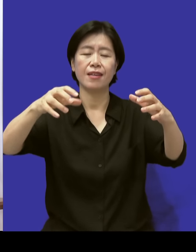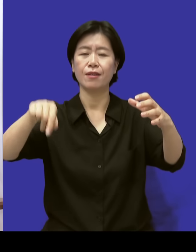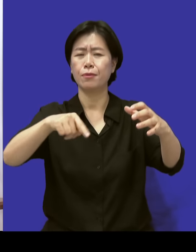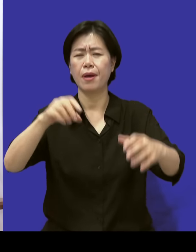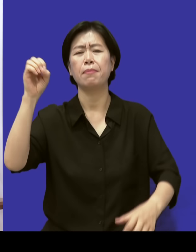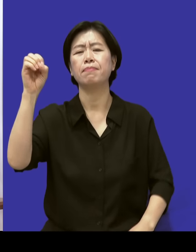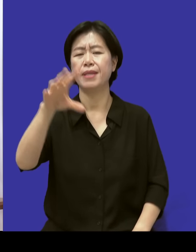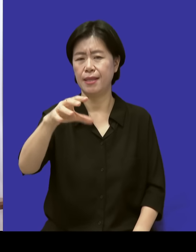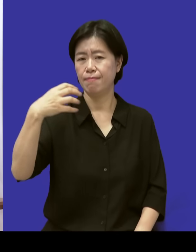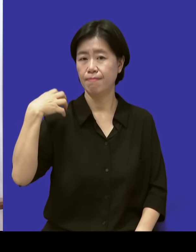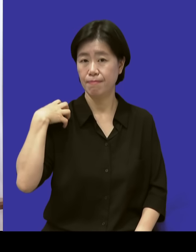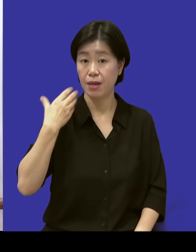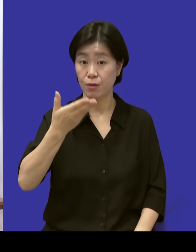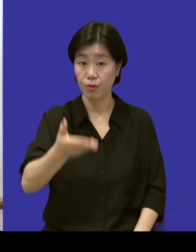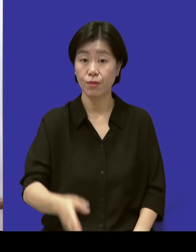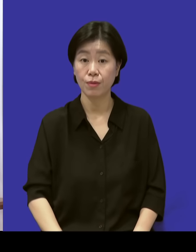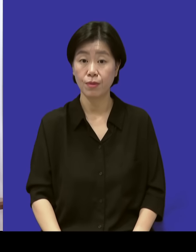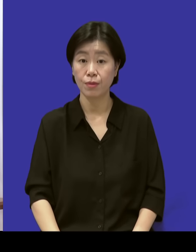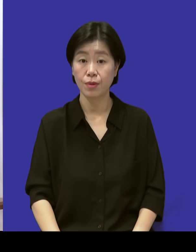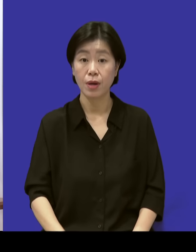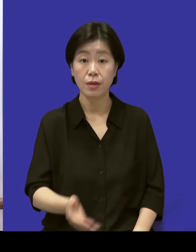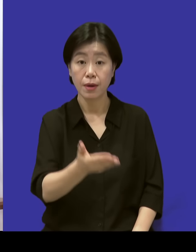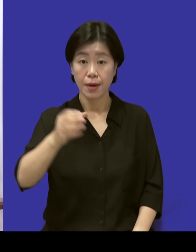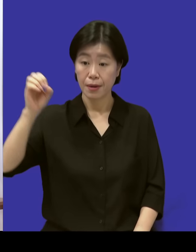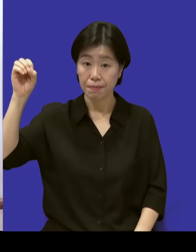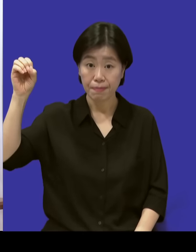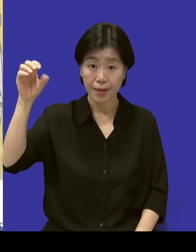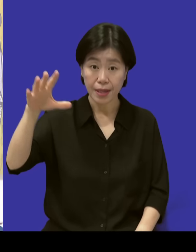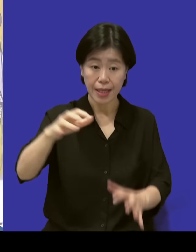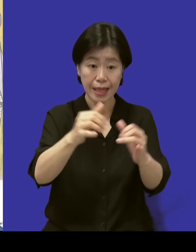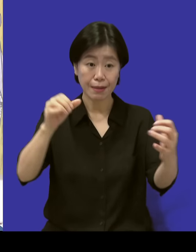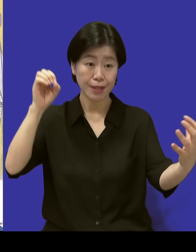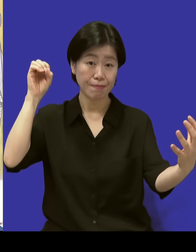이같이 너희 빛이 그 사람들 앞에 비치게 하여서